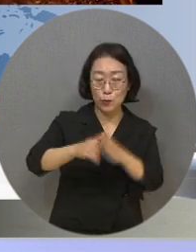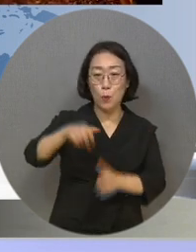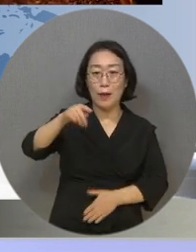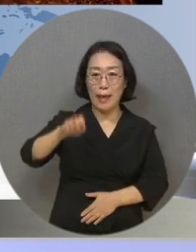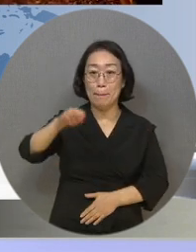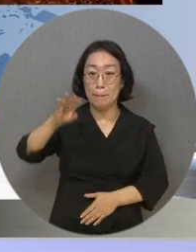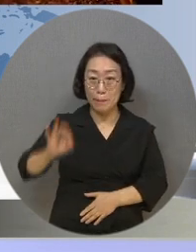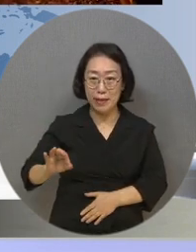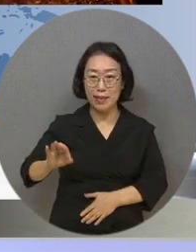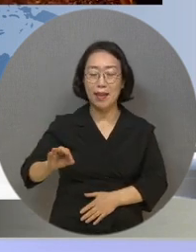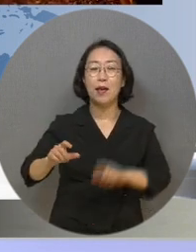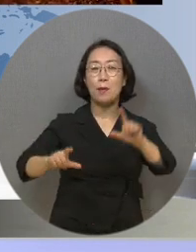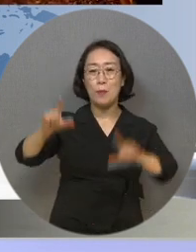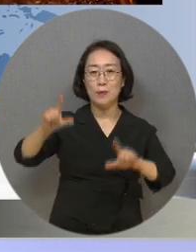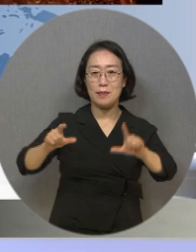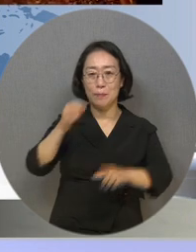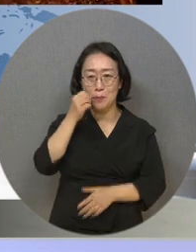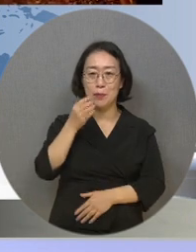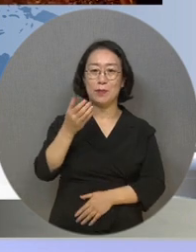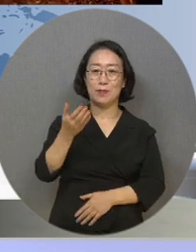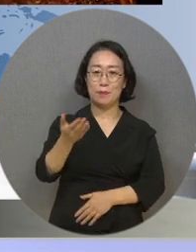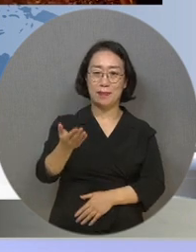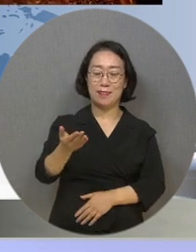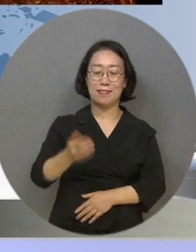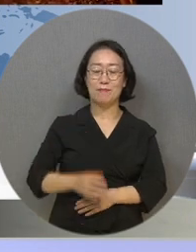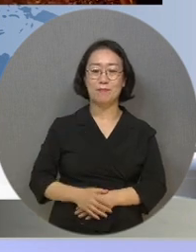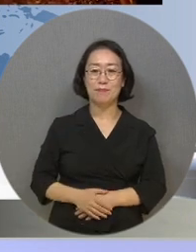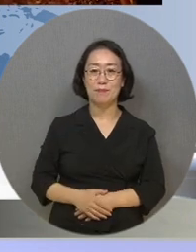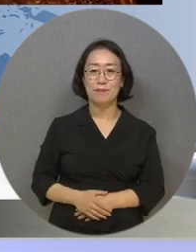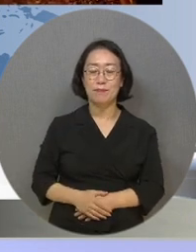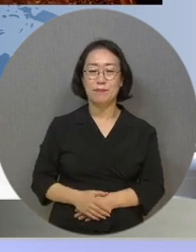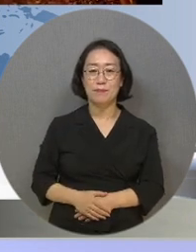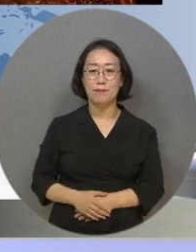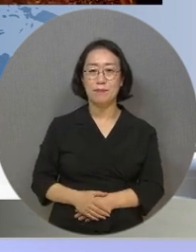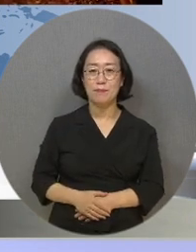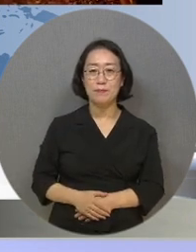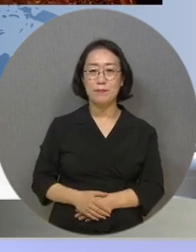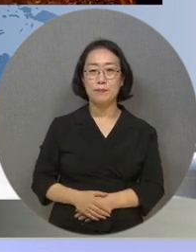열렸는데요. 각별했던 여름날의 추억을 정은선 기자가 담아왔습니다.